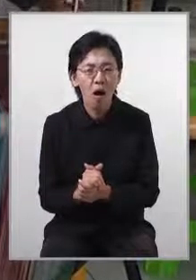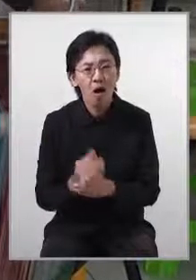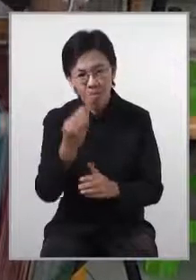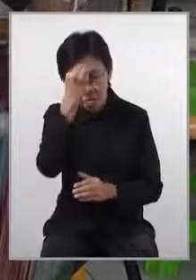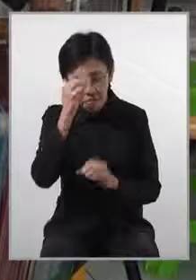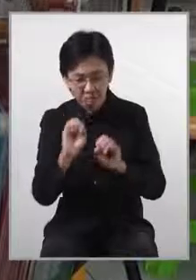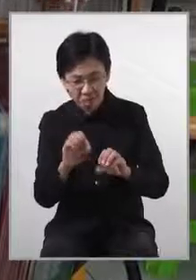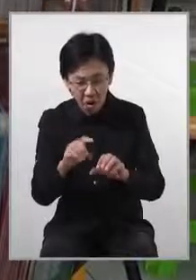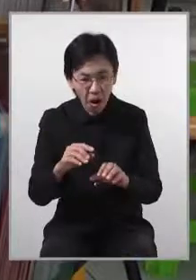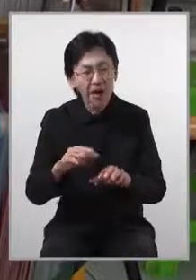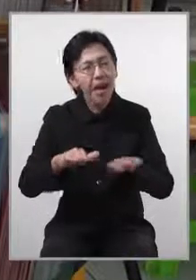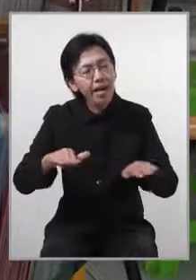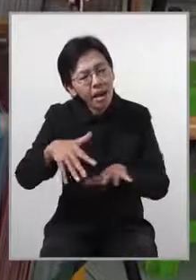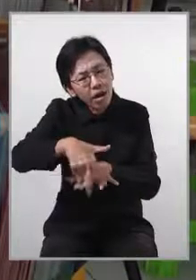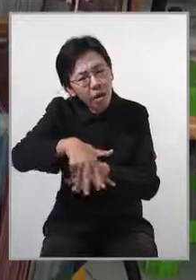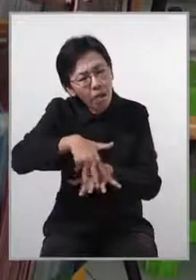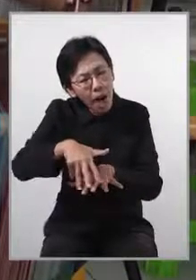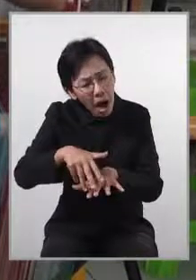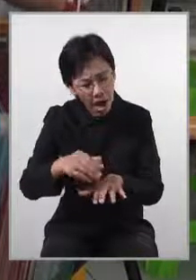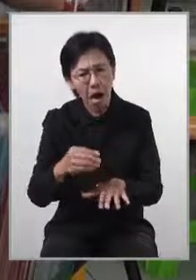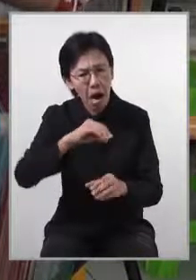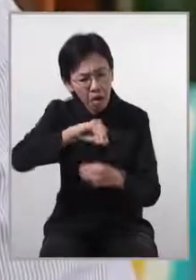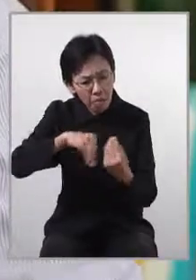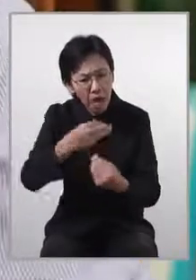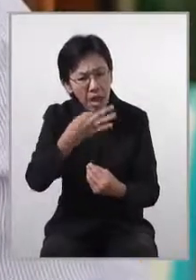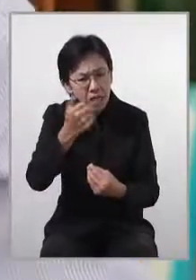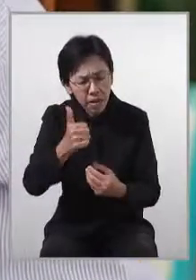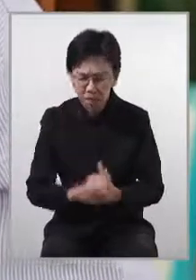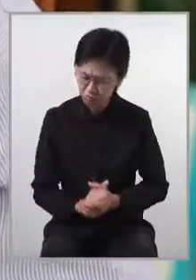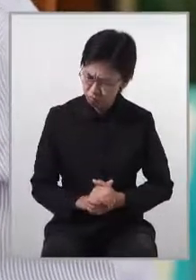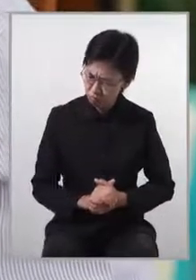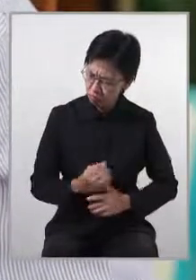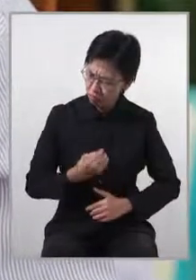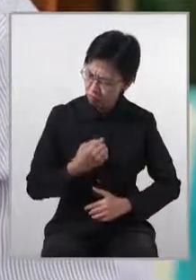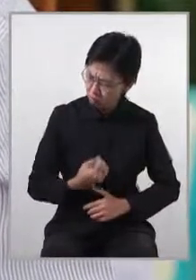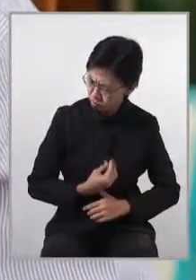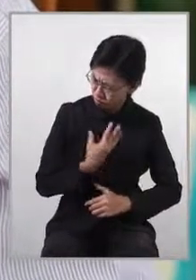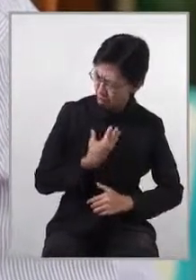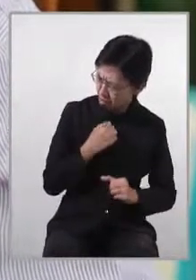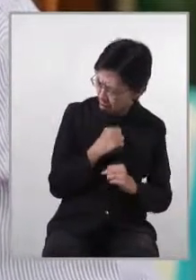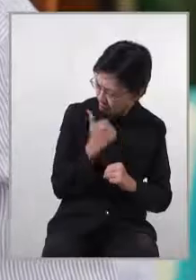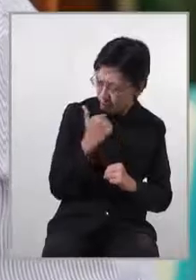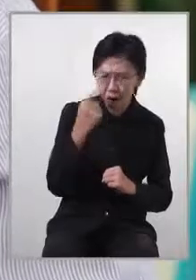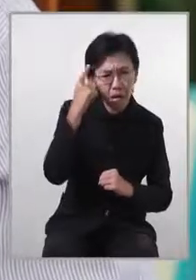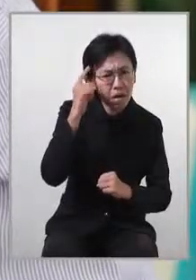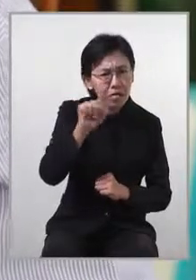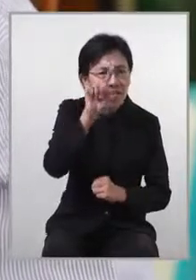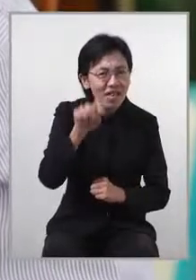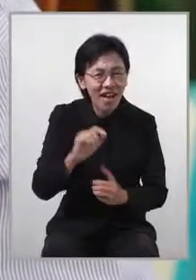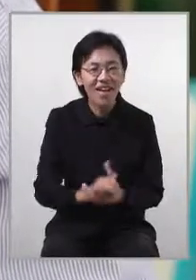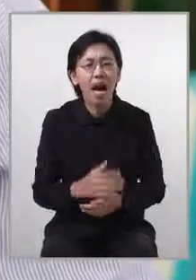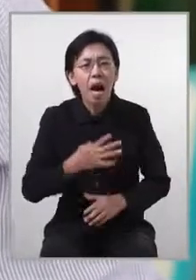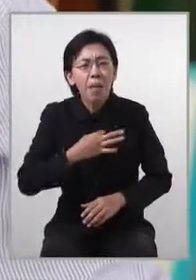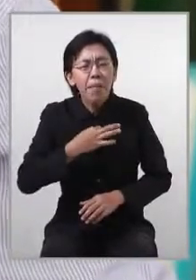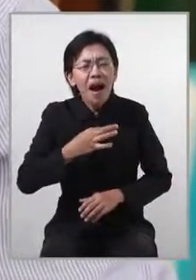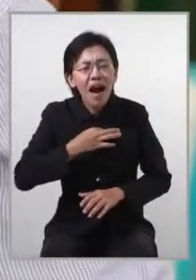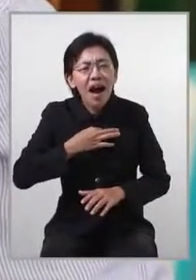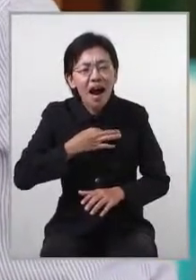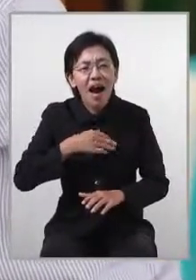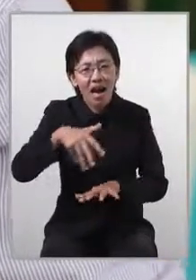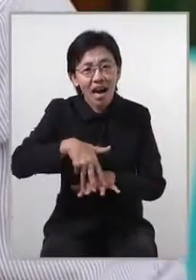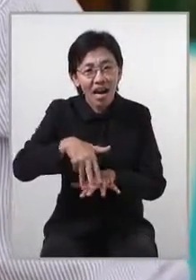พได้ด้วยผมก็ตกใจมันจะเป็นไปได้ยังไง เอ๊ะทอผ้าผ้าซาโอริทอผ้าซาโอริ ใช่ มันหมายความว่าอะ